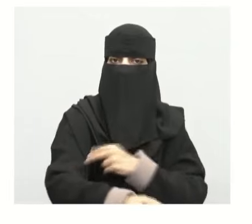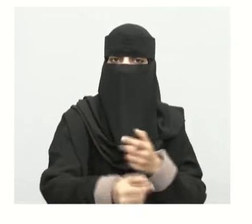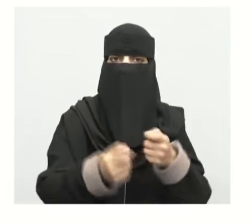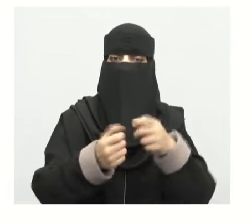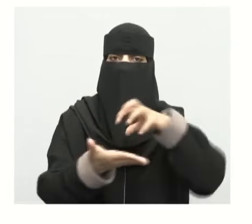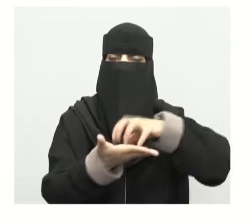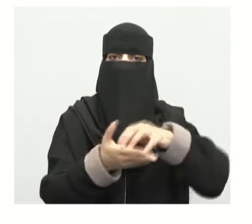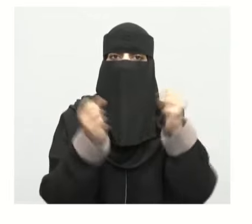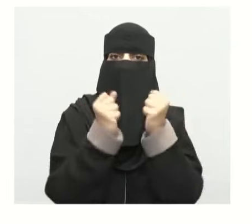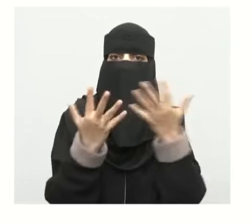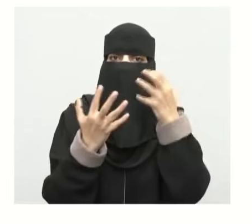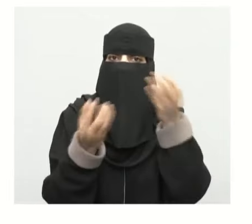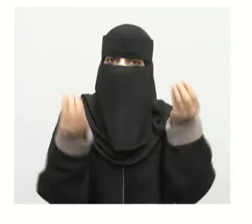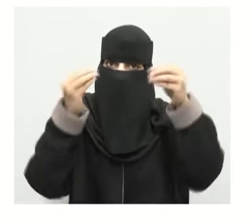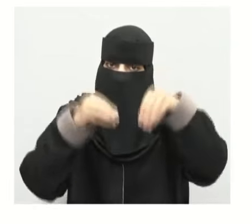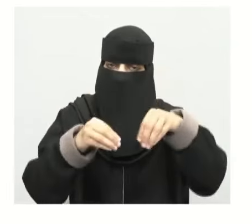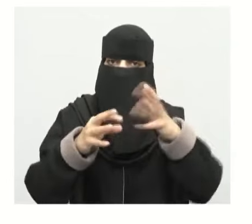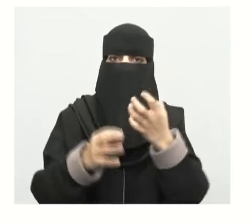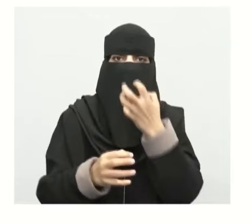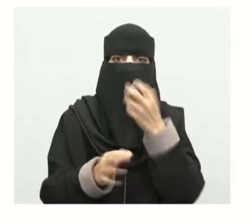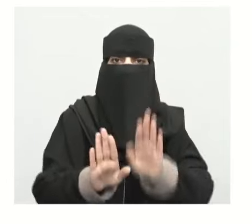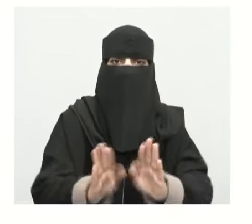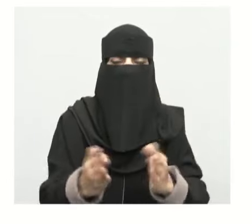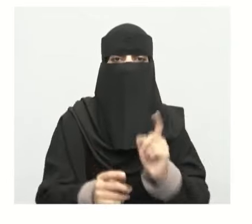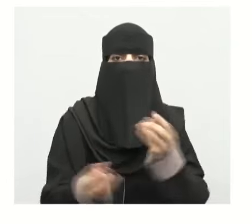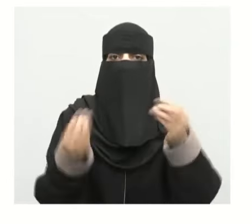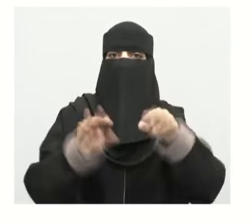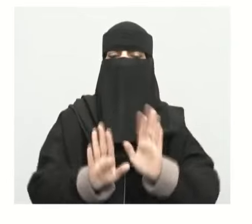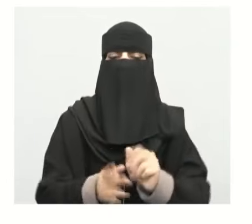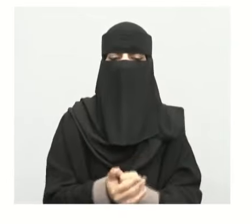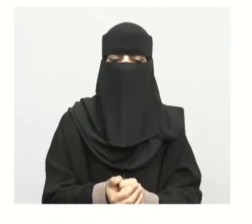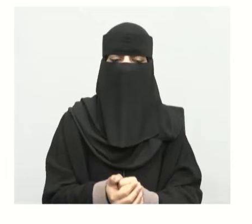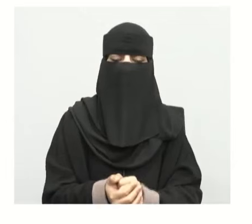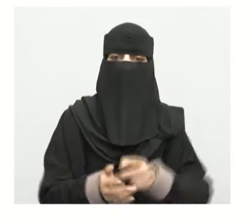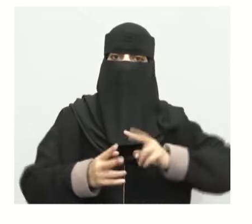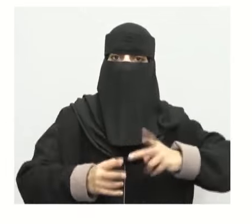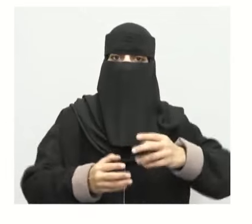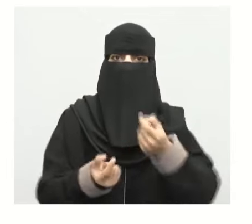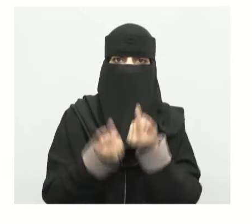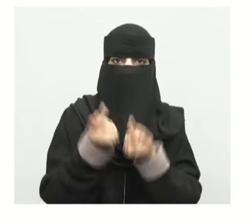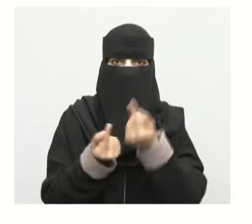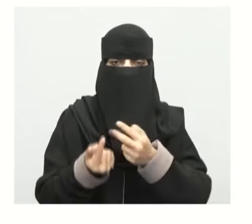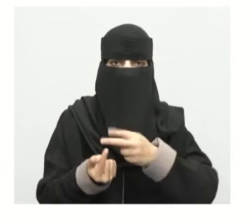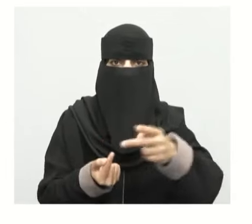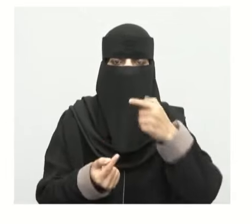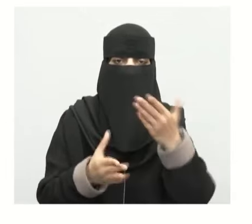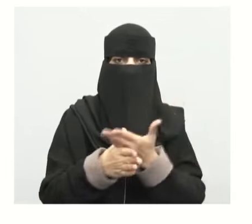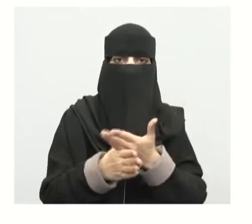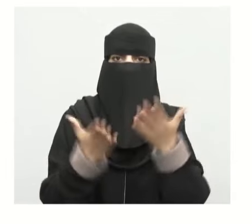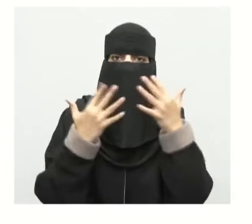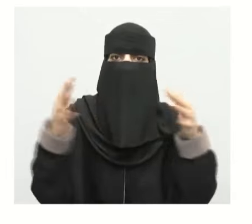وسائل التبريد او التدفئه تنوع المحصولات الزراعيه فيها